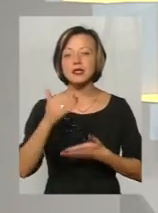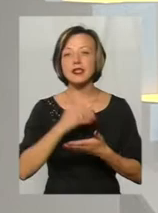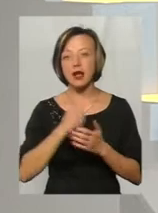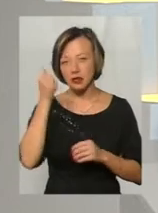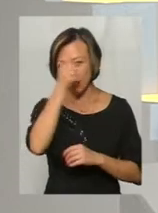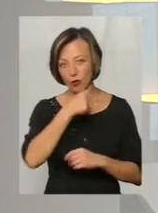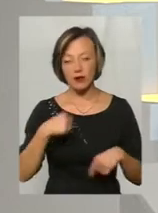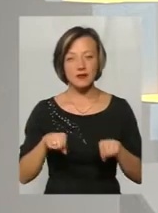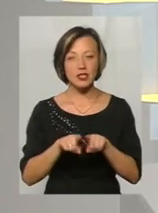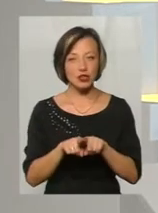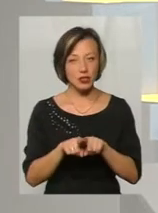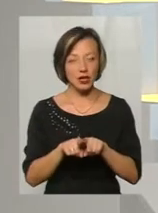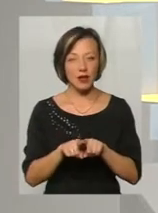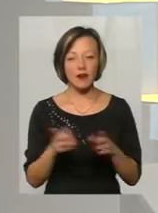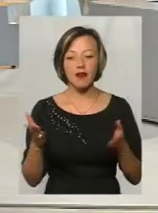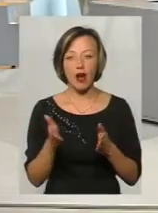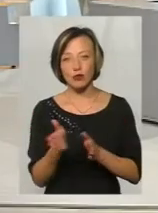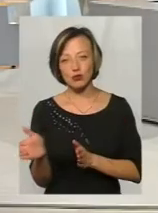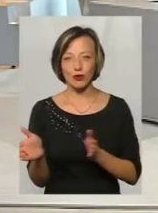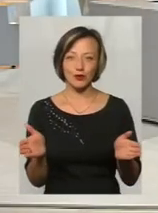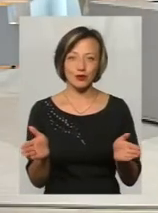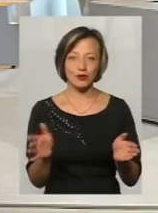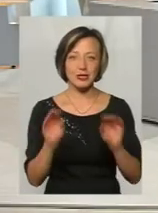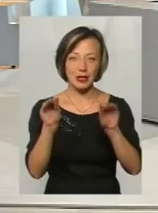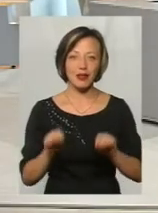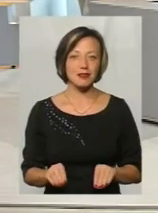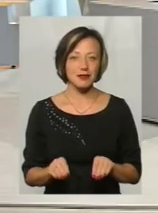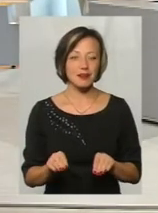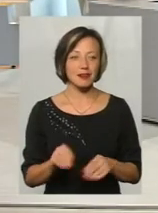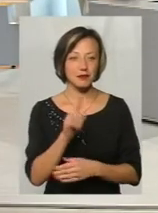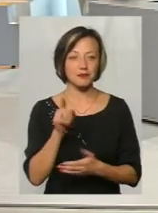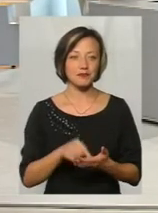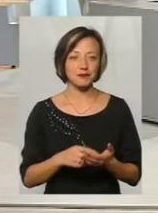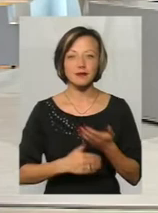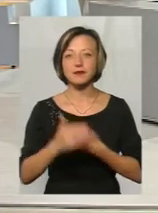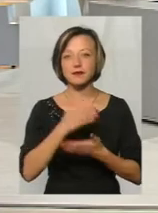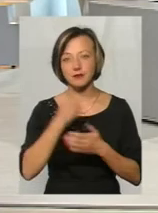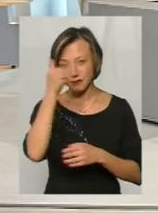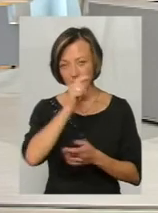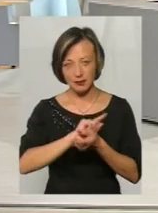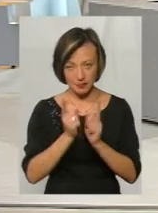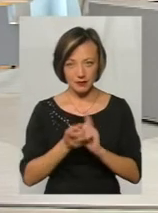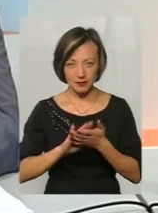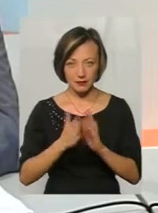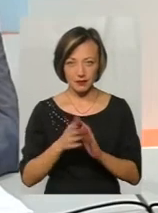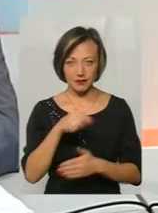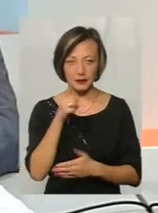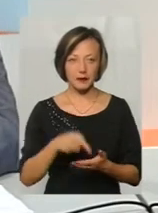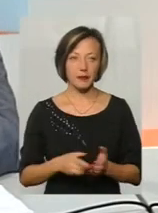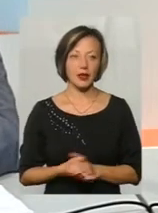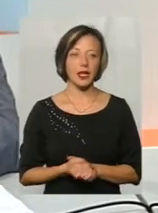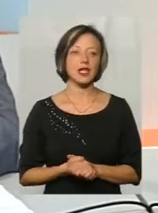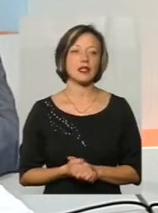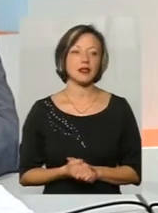то все ж таки, в яку сторону хилиться статистика? Як ви можете сказати? За останні роки чи змінилася ситуація? Змінилася